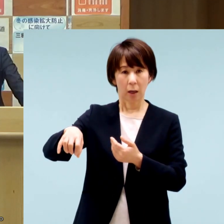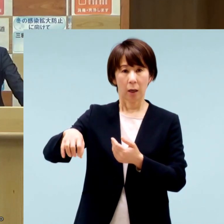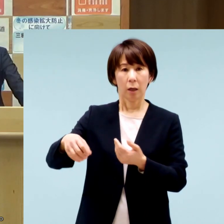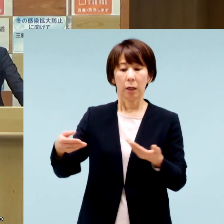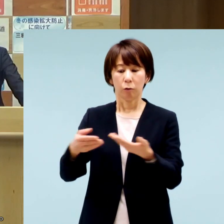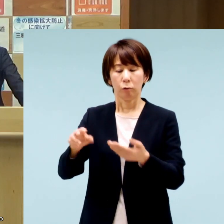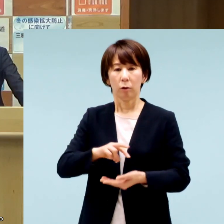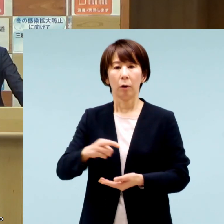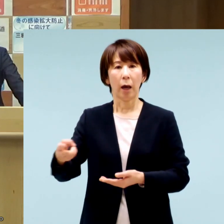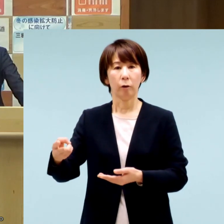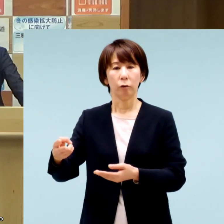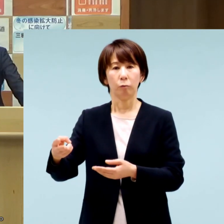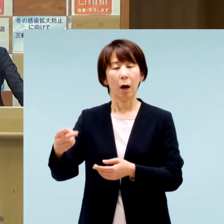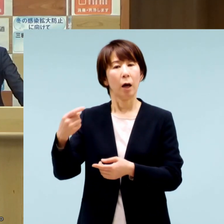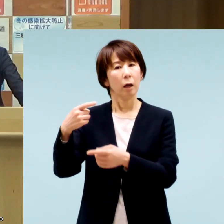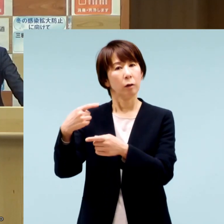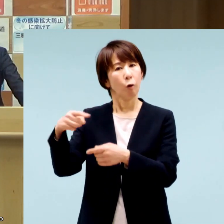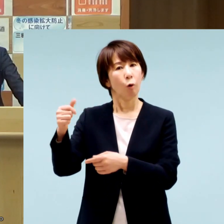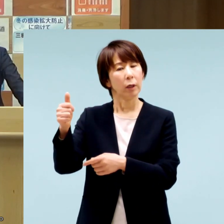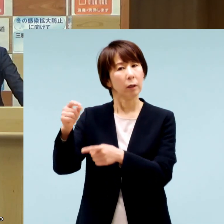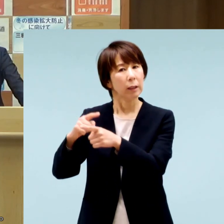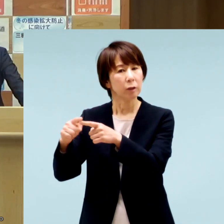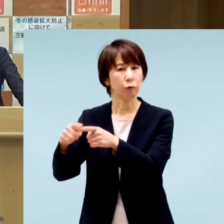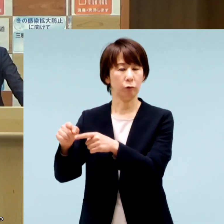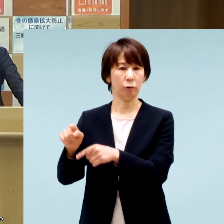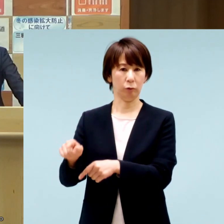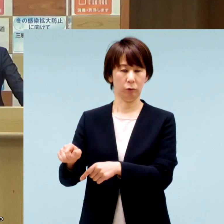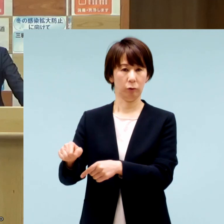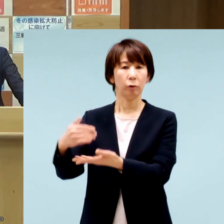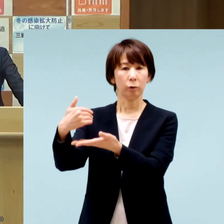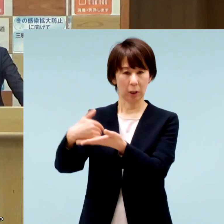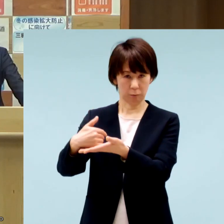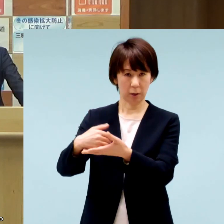するという検討を進めているというお話がありました。それで